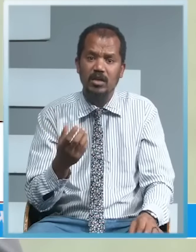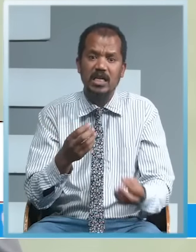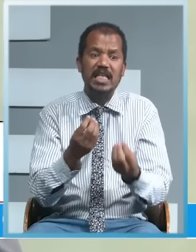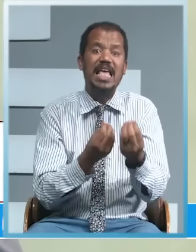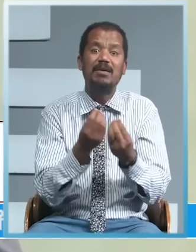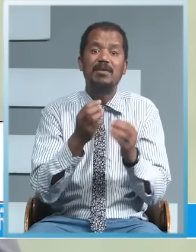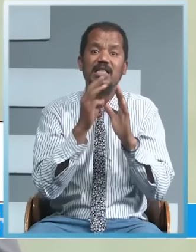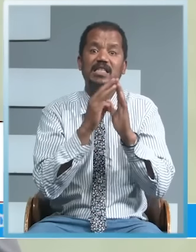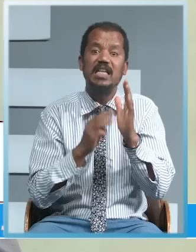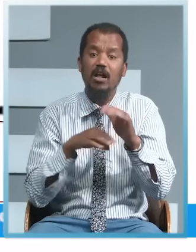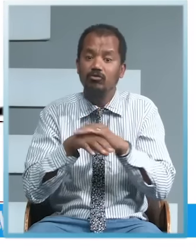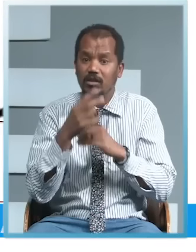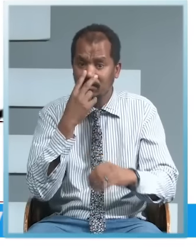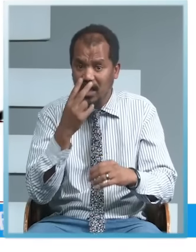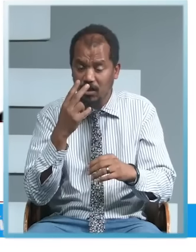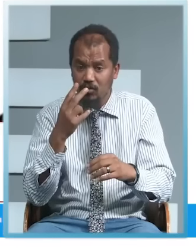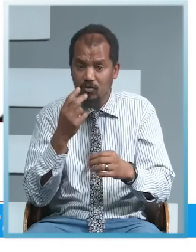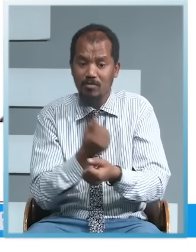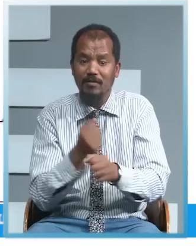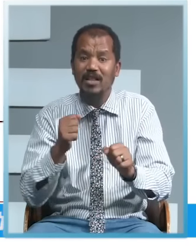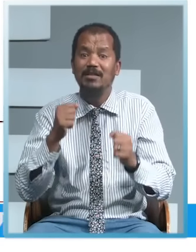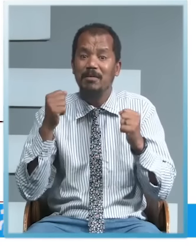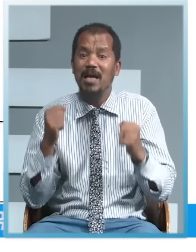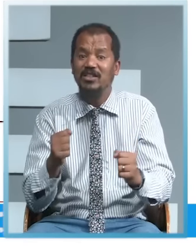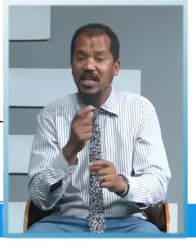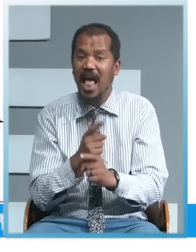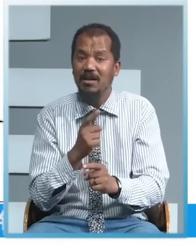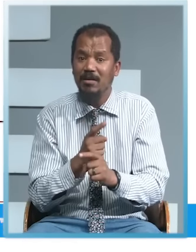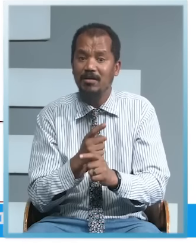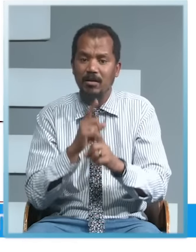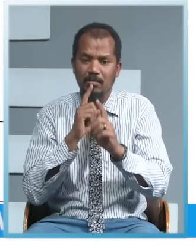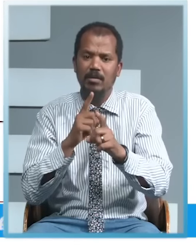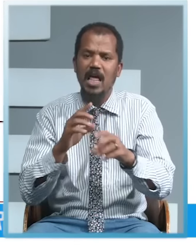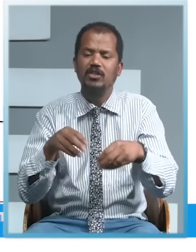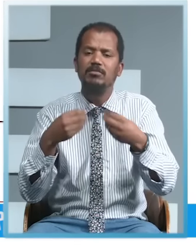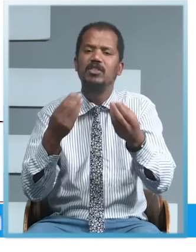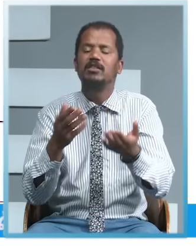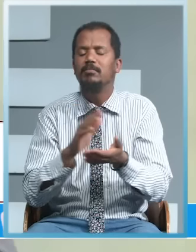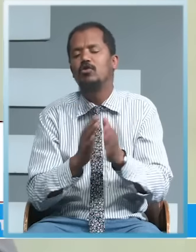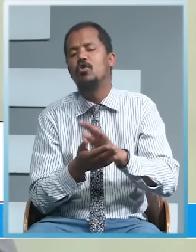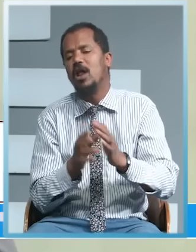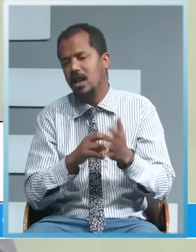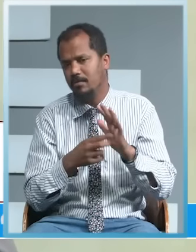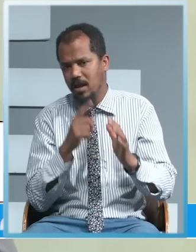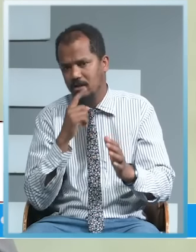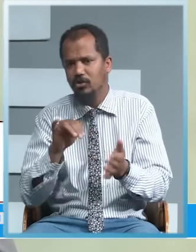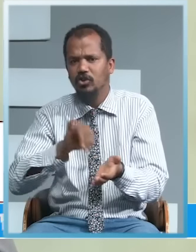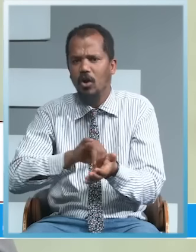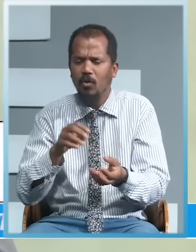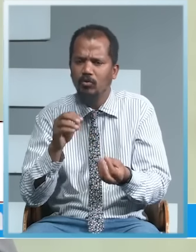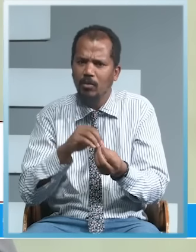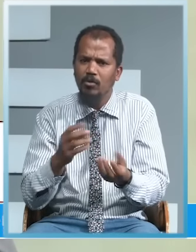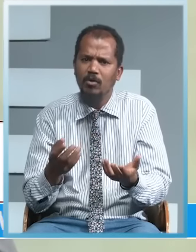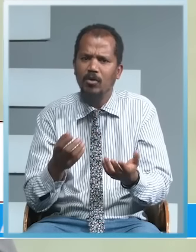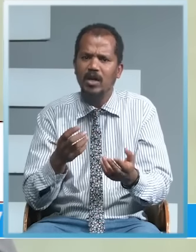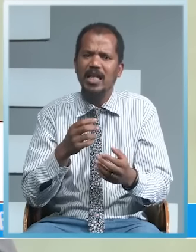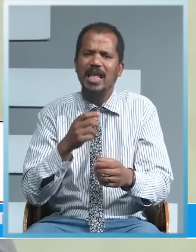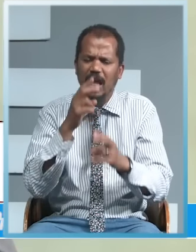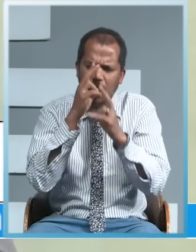የግብይት ስርዓት ውስጥ የሚታዩትን ችግሮች መፍታት በሚያስችል አግባብ ምላሽ መንሰጥበት ይሆናል ማለት ነው። ጫውን ጨምሮ እንዲሁም